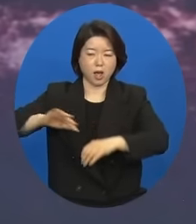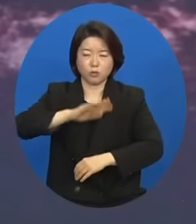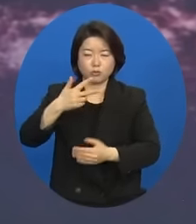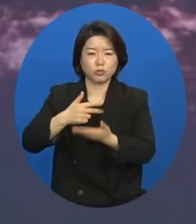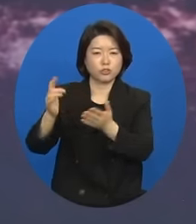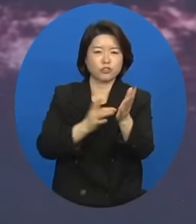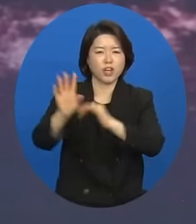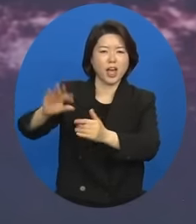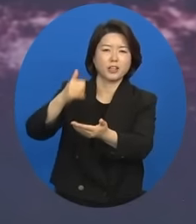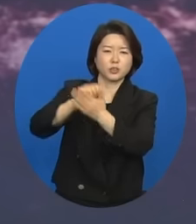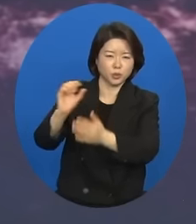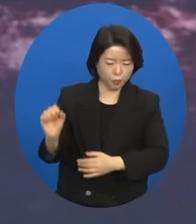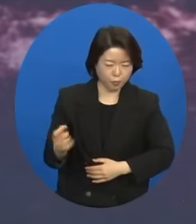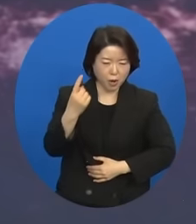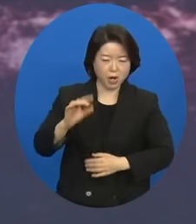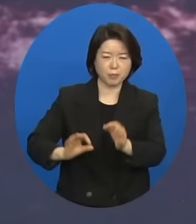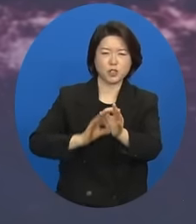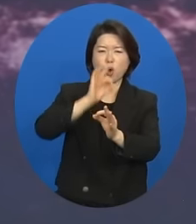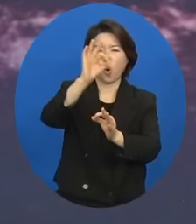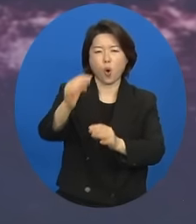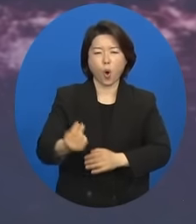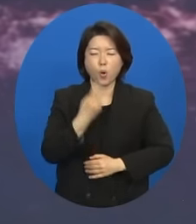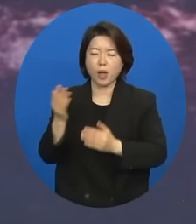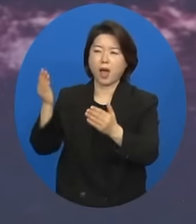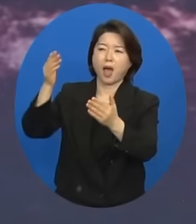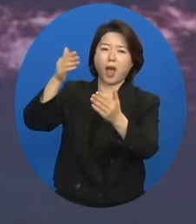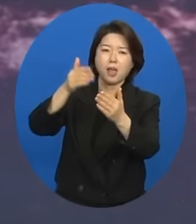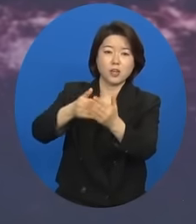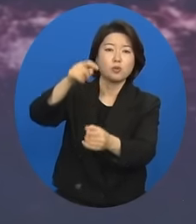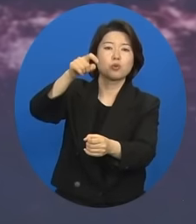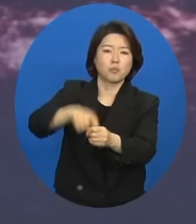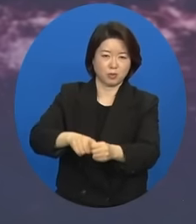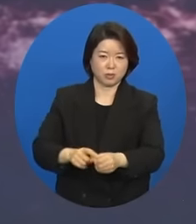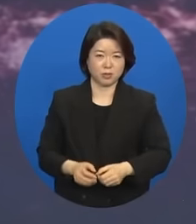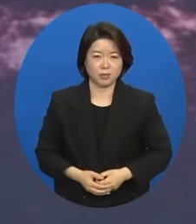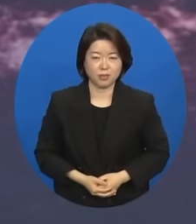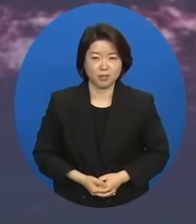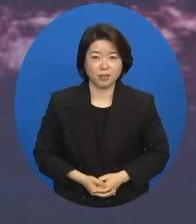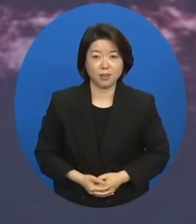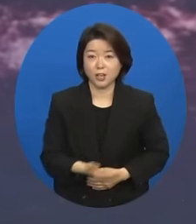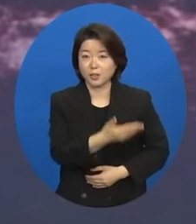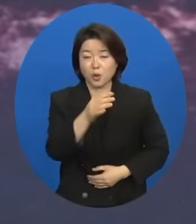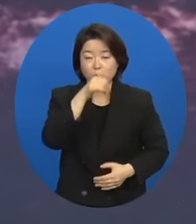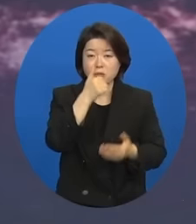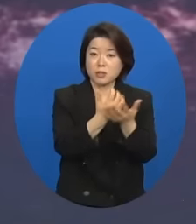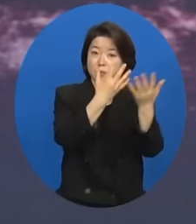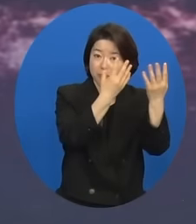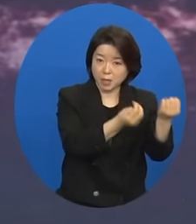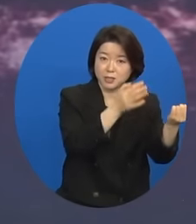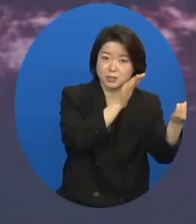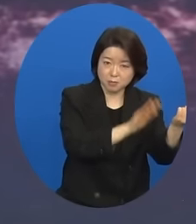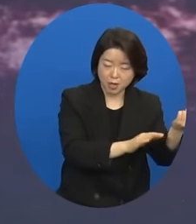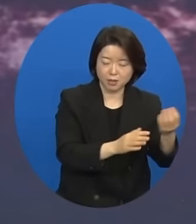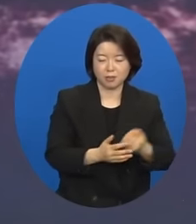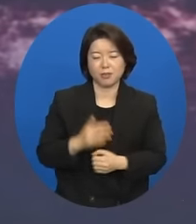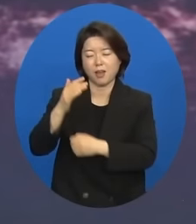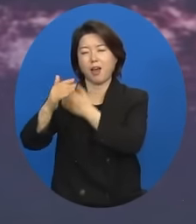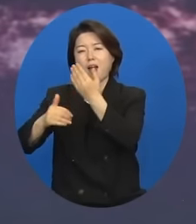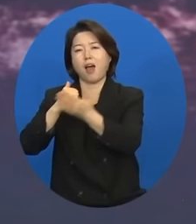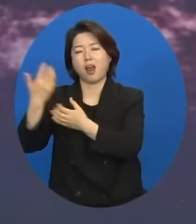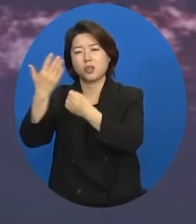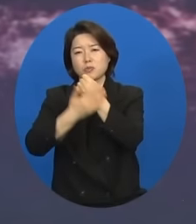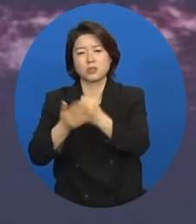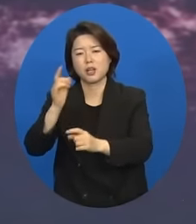그리스도로 말미암아 영생에 이르게 하려 함이라 여러분 죄가 많아도 하나님의